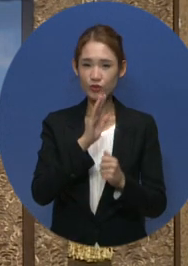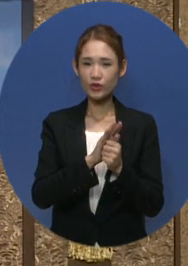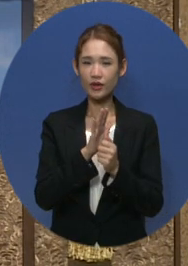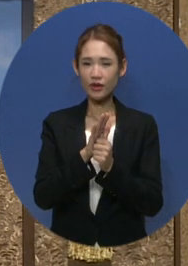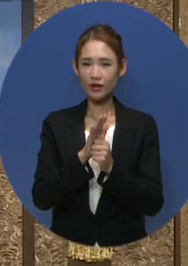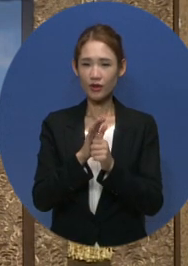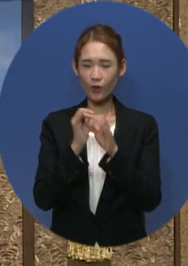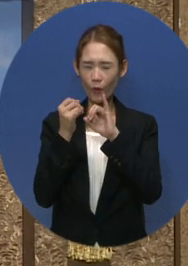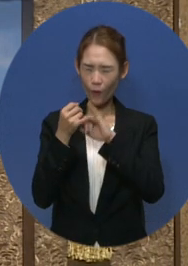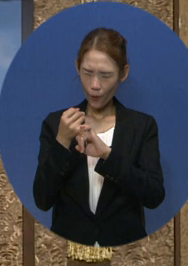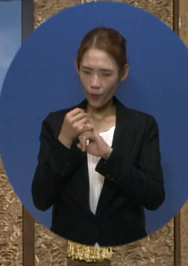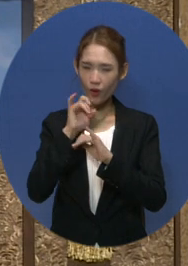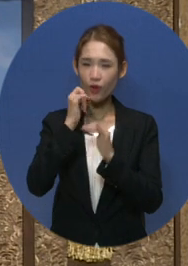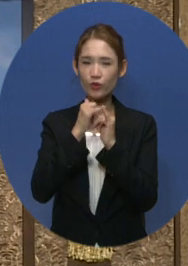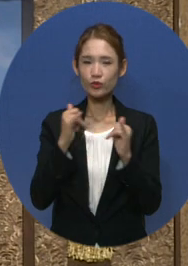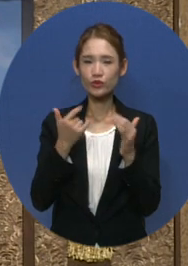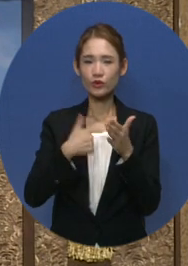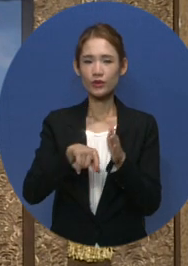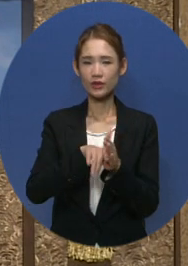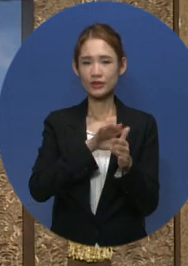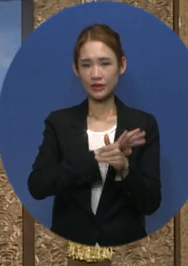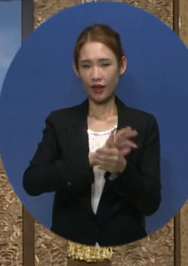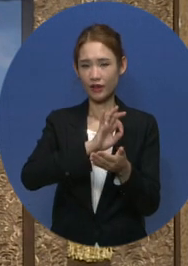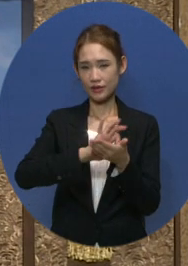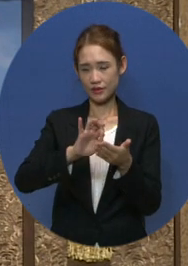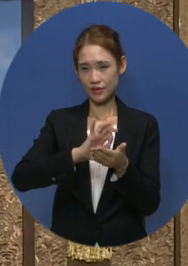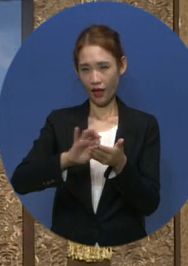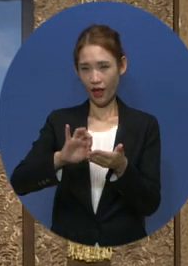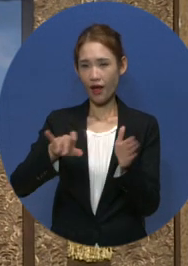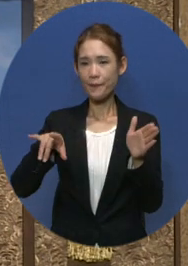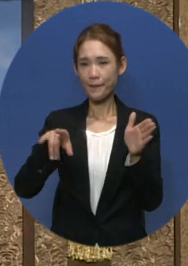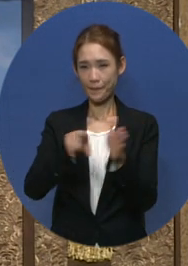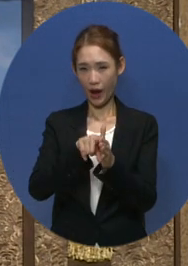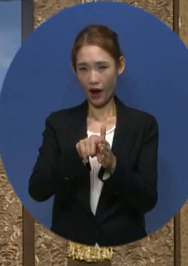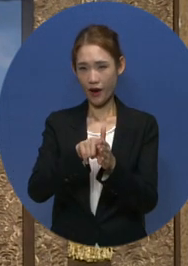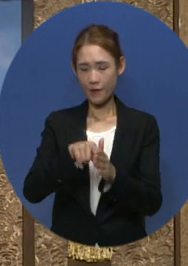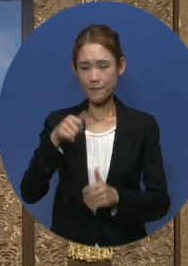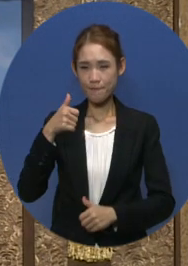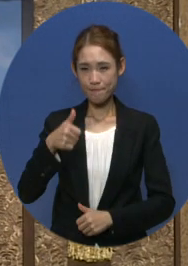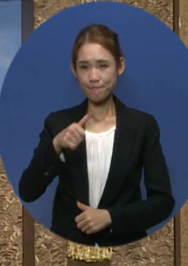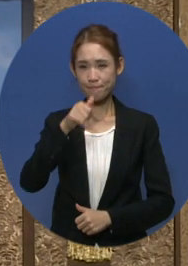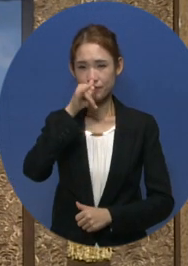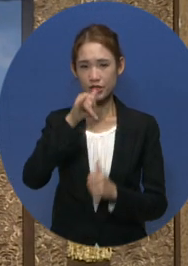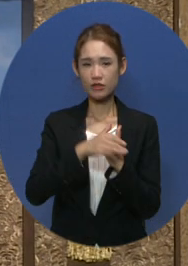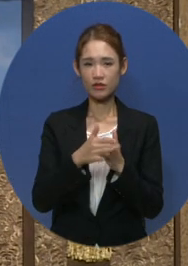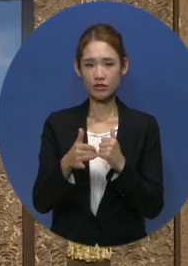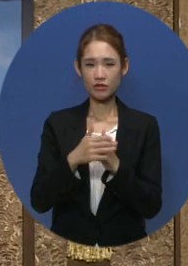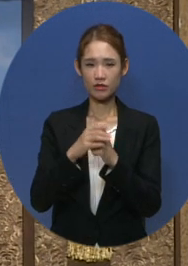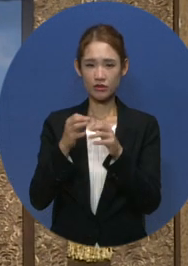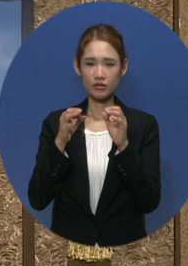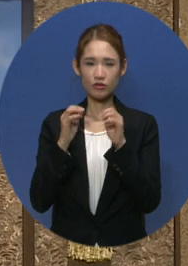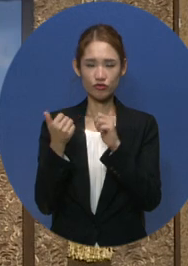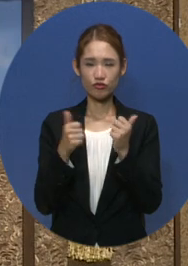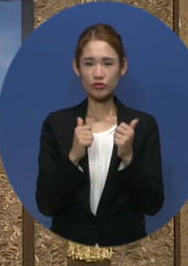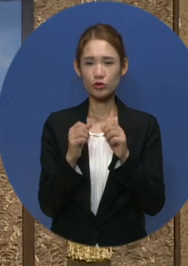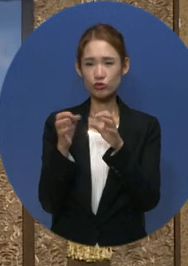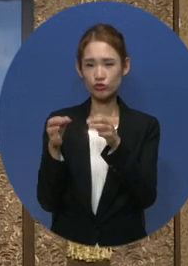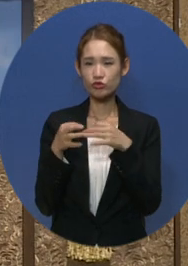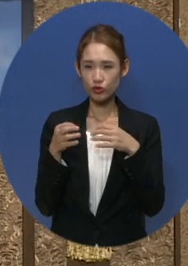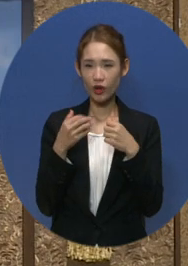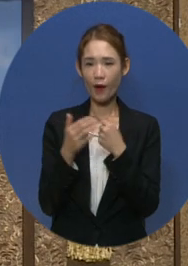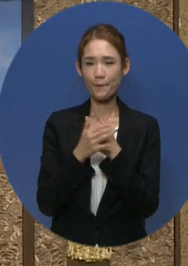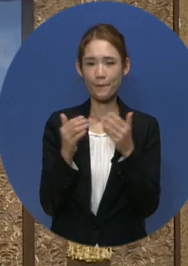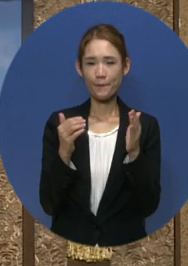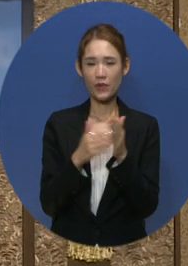대부분을 어려운 분들을 위해서 잘 쓰고 있다. 예. 이런 믿음이 있기 때문에 네. 이제 유산기부까지